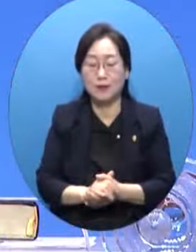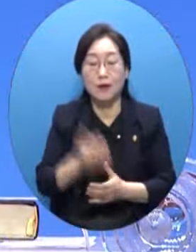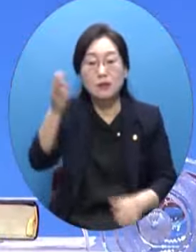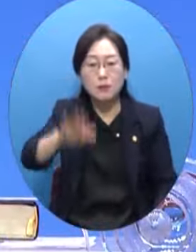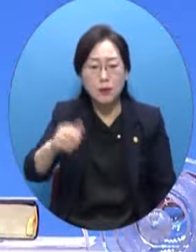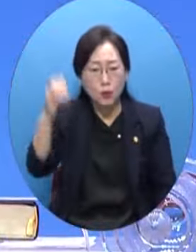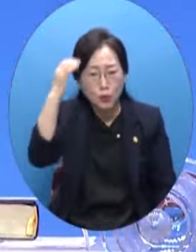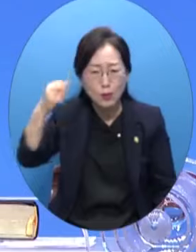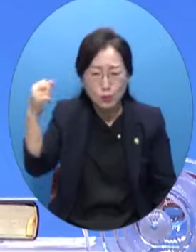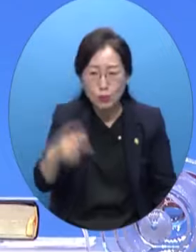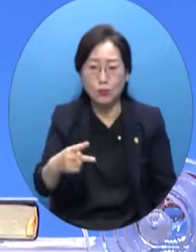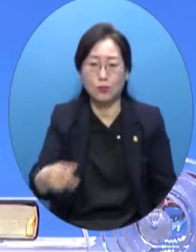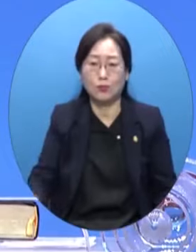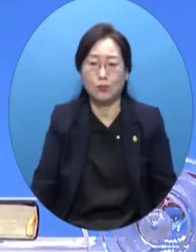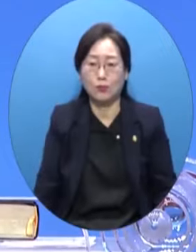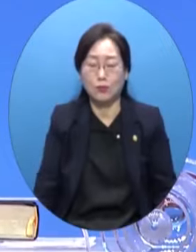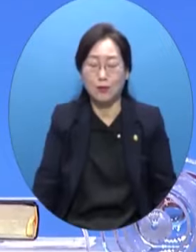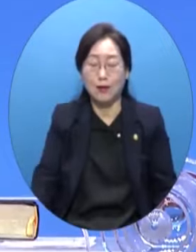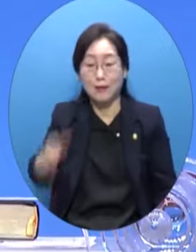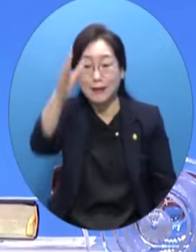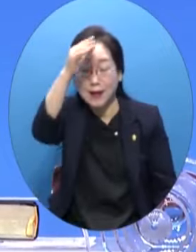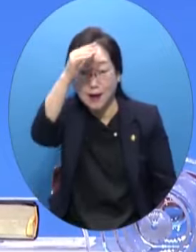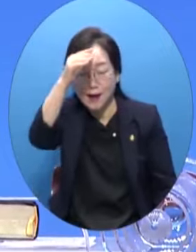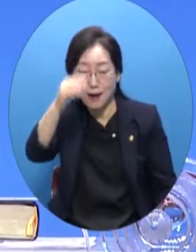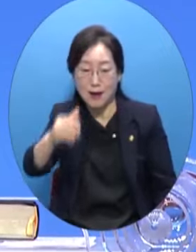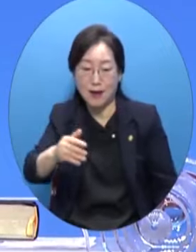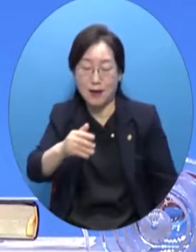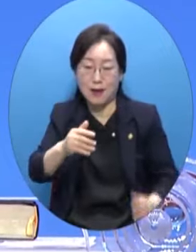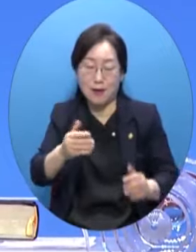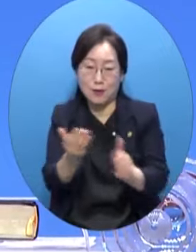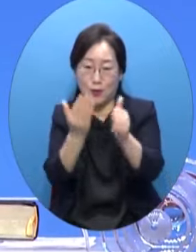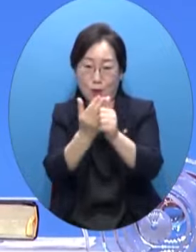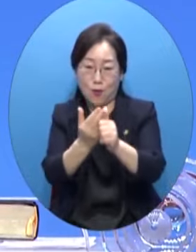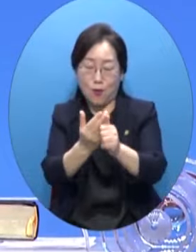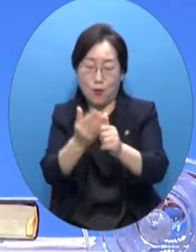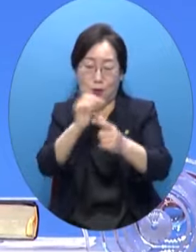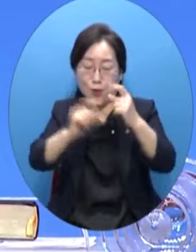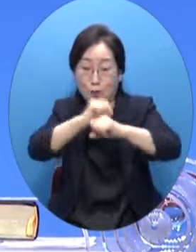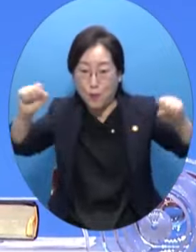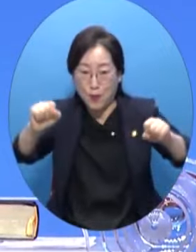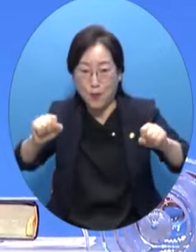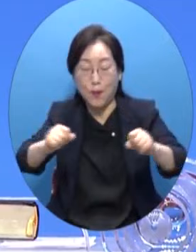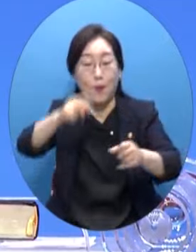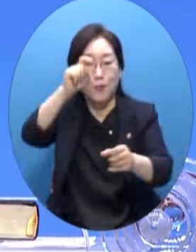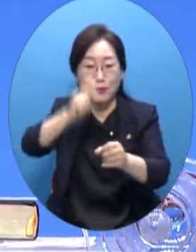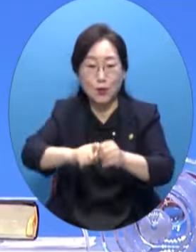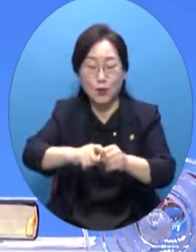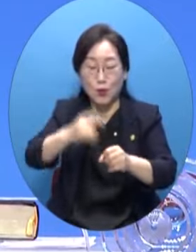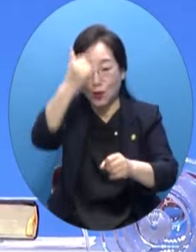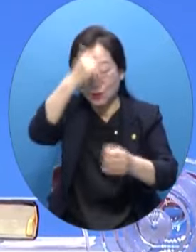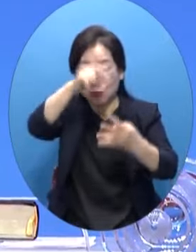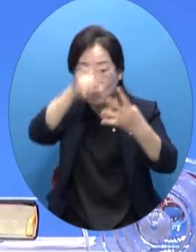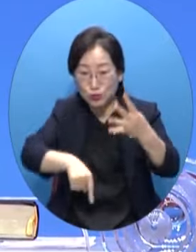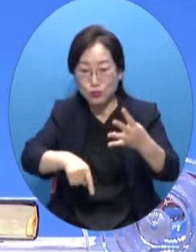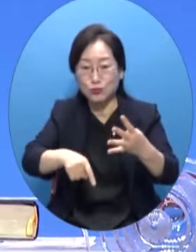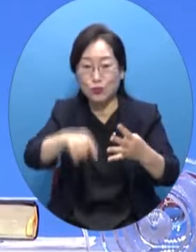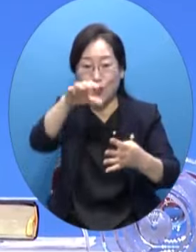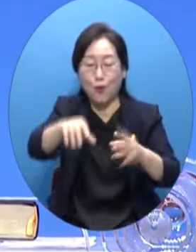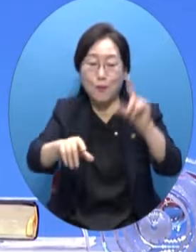거기서 그치지 않았습니다. 양계장을 크게 확장하기 위해서 충주에 1만 평 부지를 다 계약하고 모든